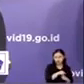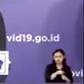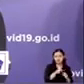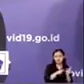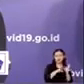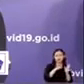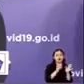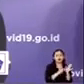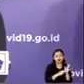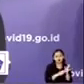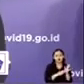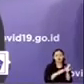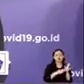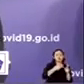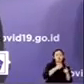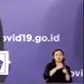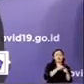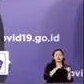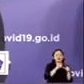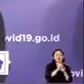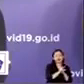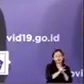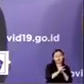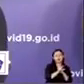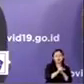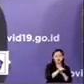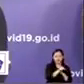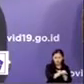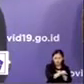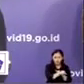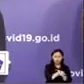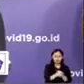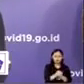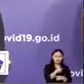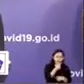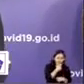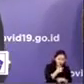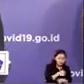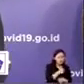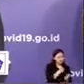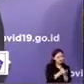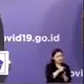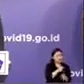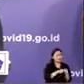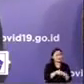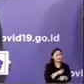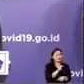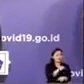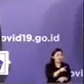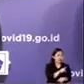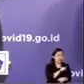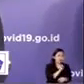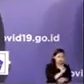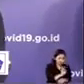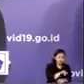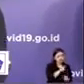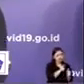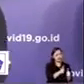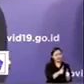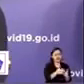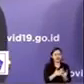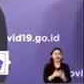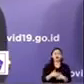kita sudah meneliti dan menemukan medical treatment obat-obatan tersebut Kombinasi obat-obatan yang sudah